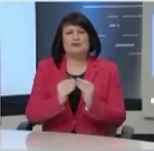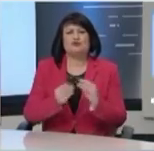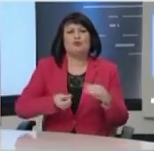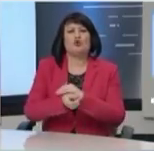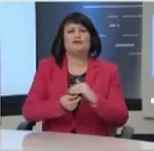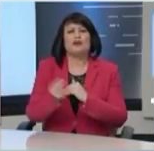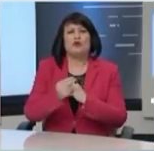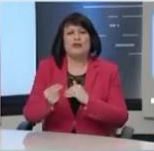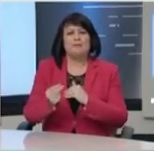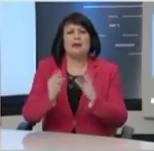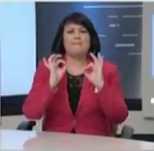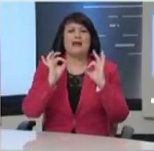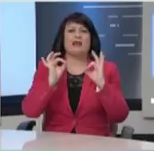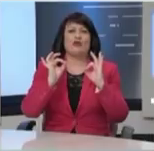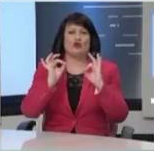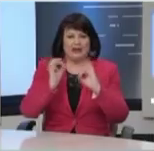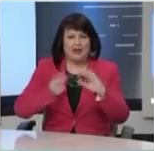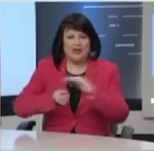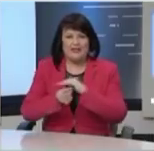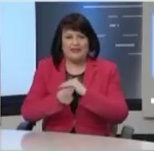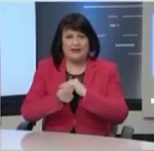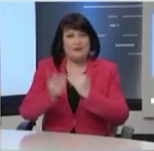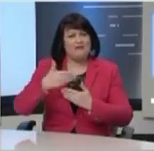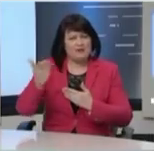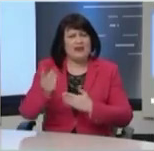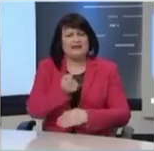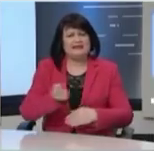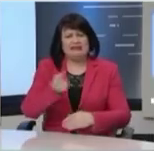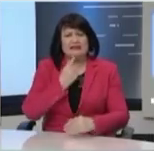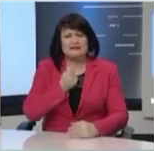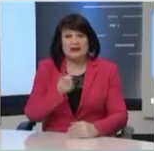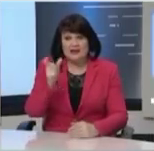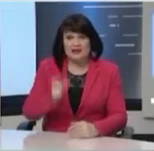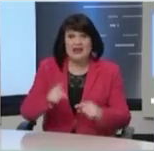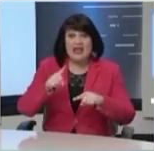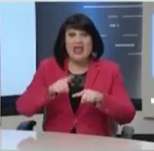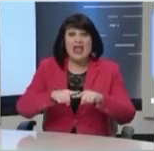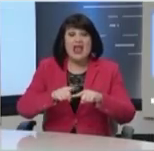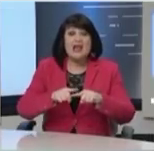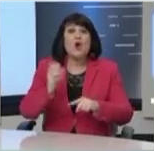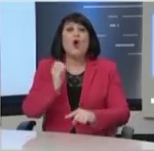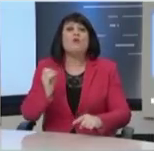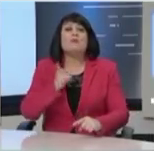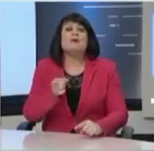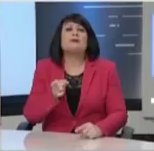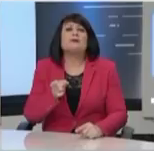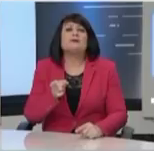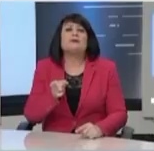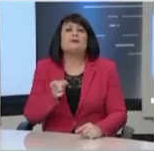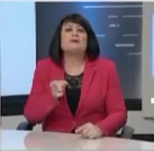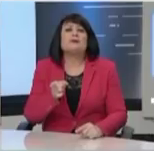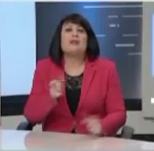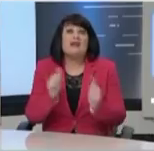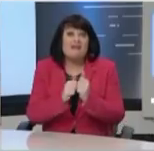προσφυγικό χαρακτηρίζεστε και από διεθνή μέσα ενημέρωσης ως ο Έλληνας Όρμπαν. Κάθε άλλο δηλαδή